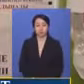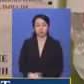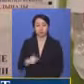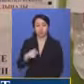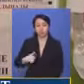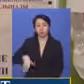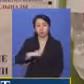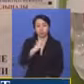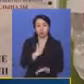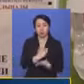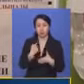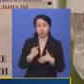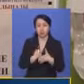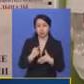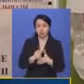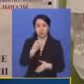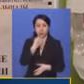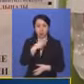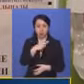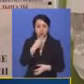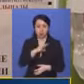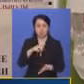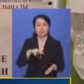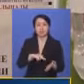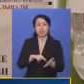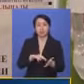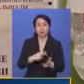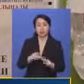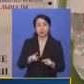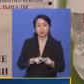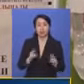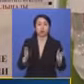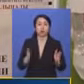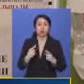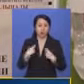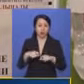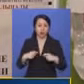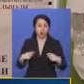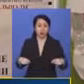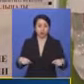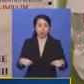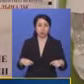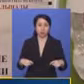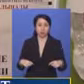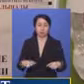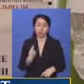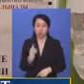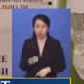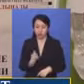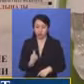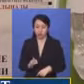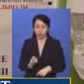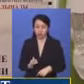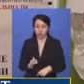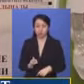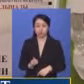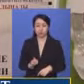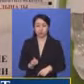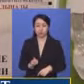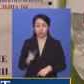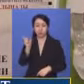полностью наименование препарата, цена его, которая ниже рыночной, соответственно, дешевле реально.